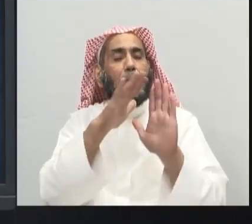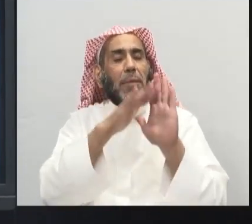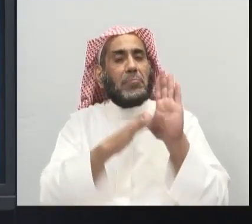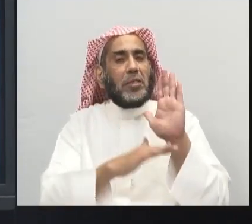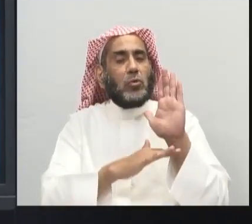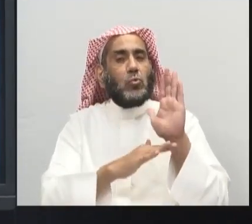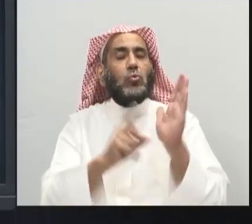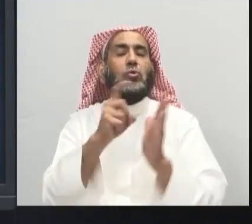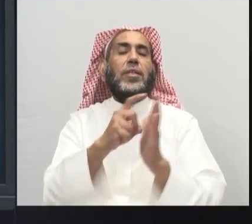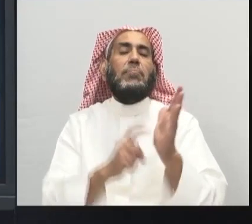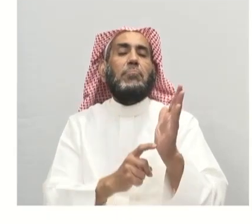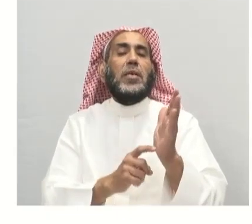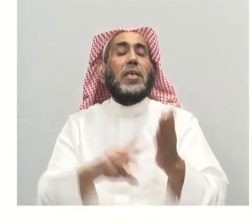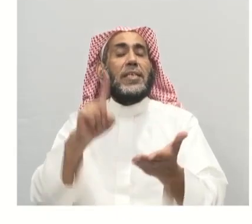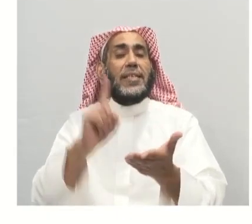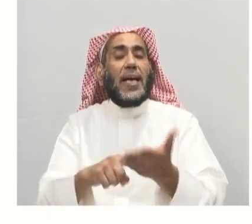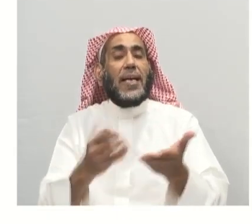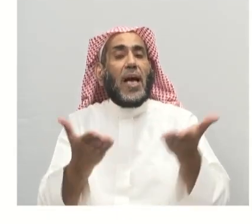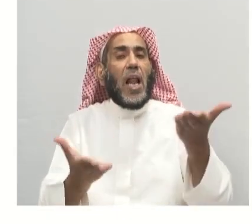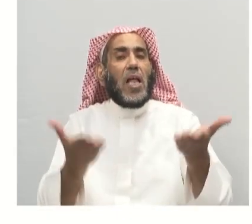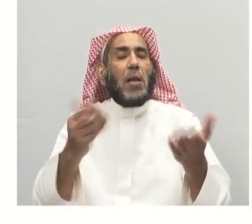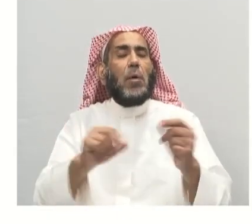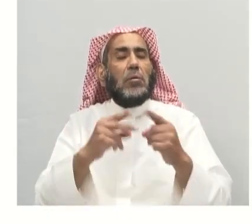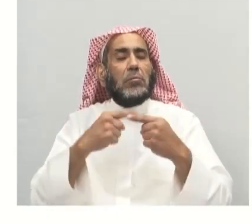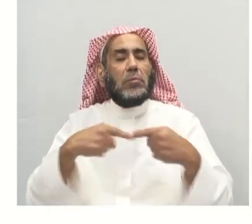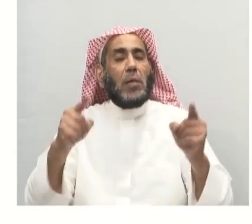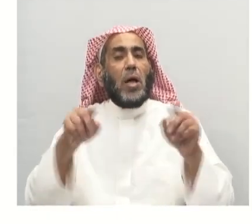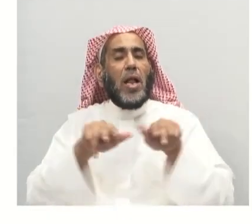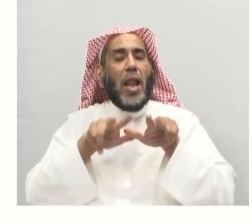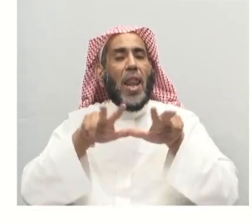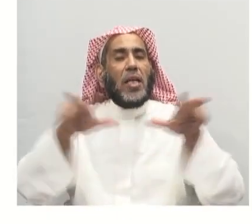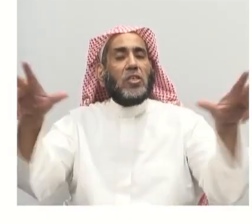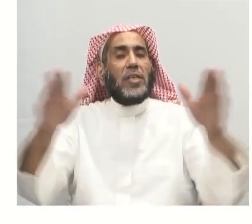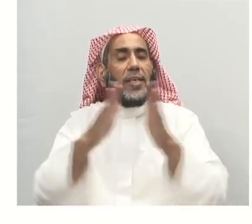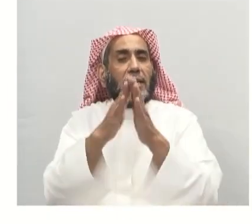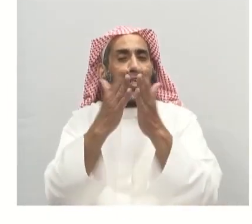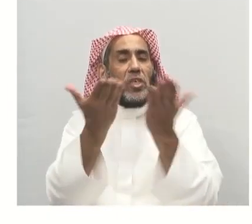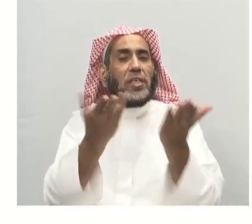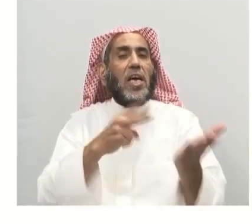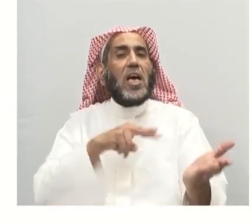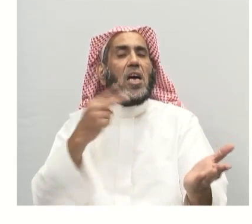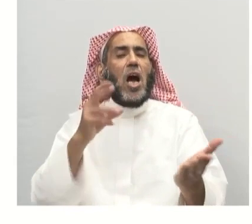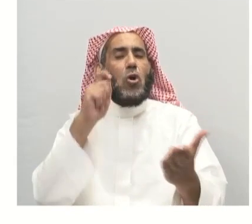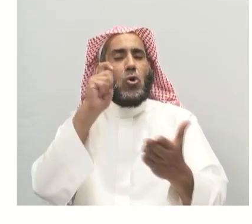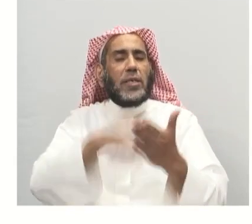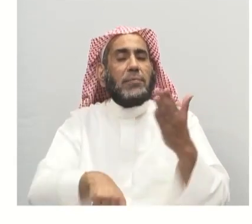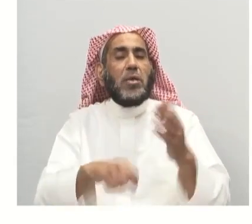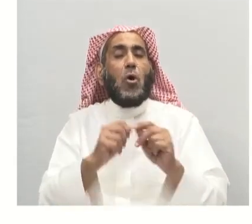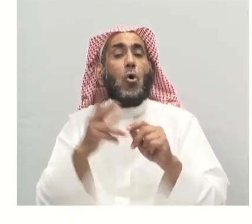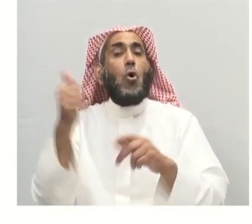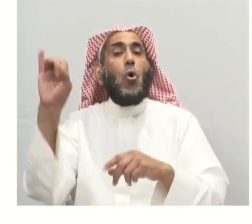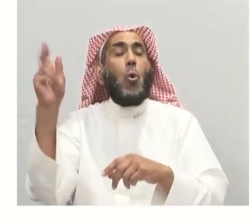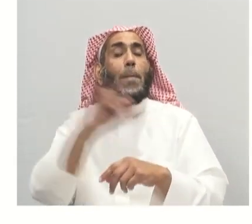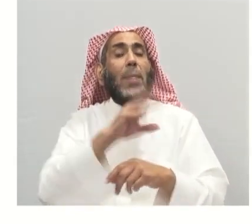النصوص النظاميه لتحقيق العداله طالما انه تم نشره عن طريق الجريده الرسميه وهي جريده ام القرى وهنا سؤال